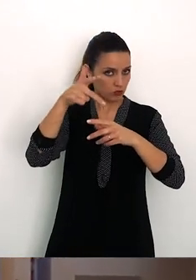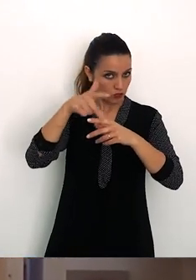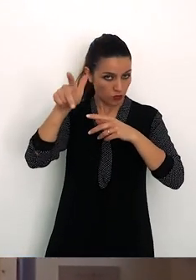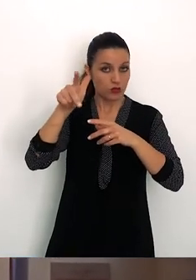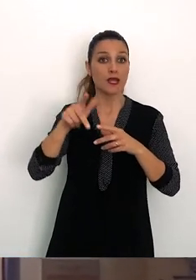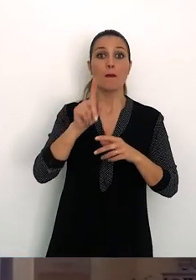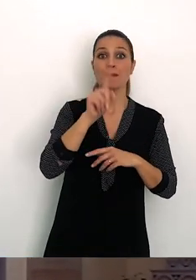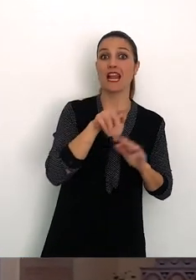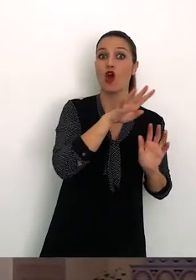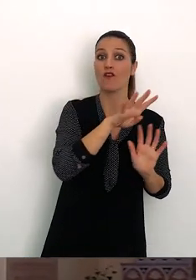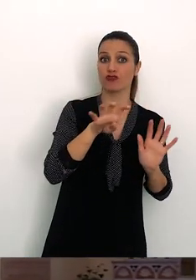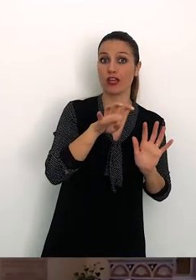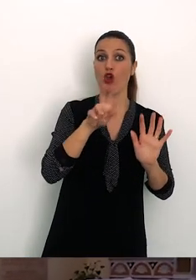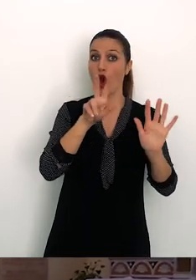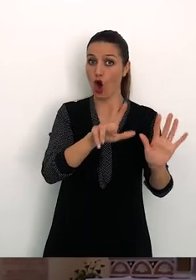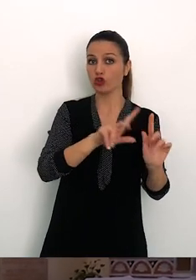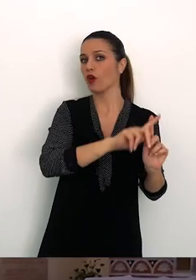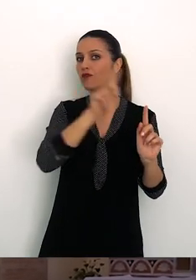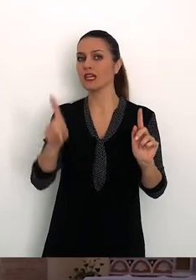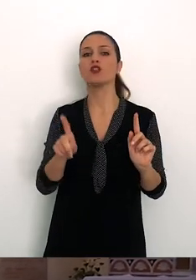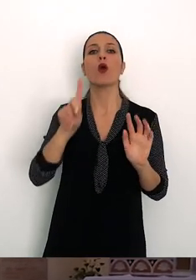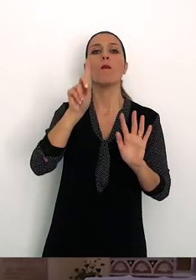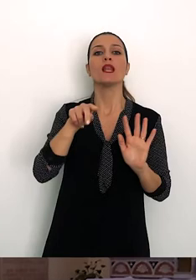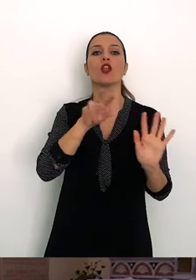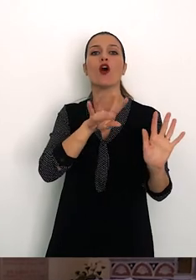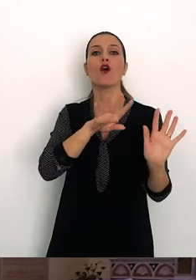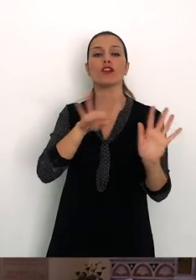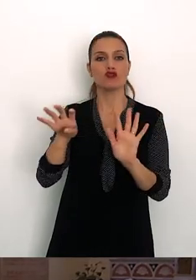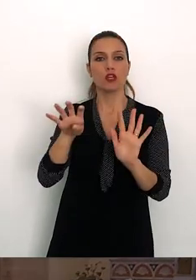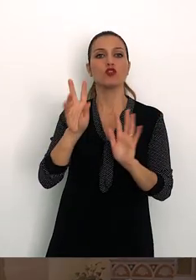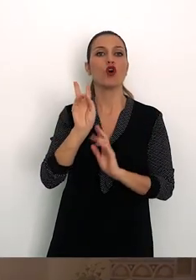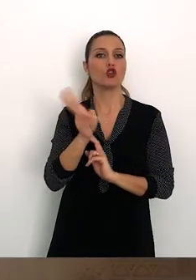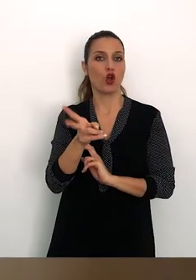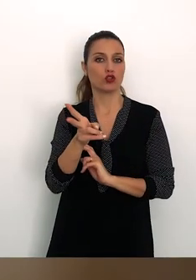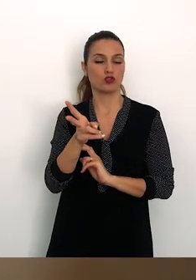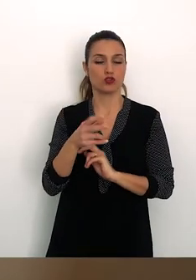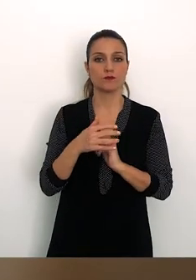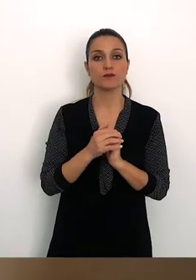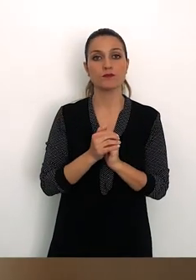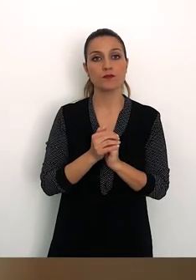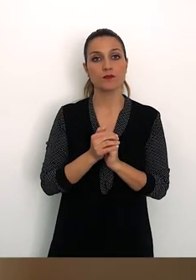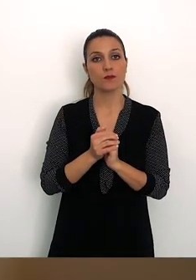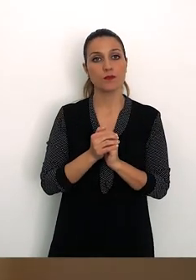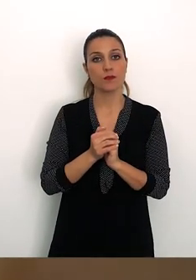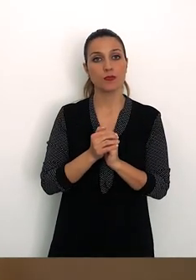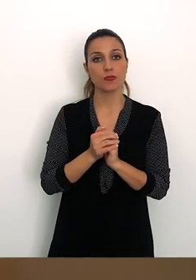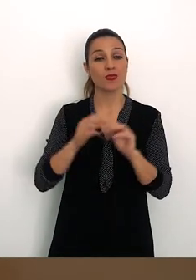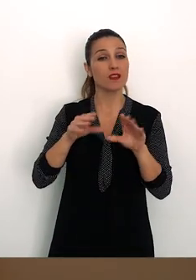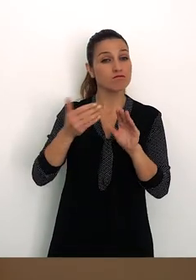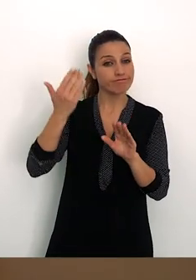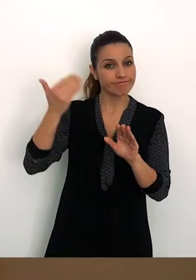una sostanziale opera di ristrutturazione, che durò dal 1908 al 1912.